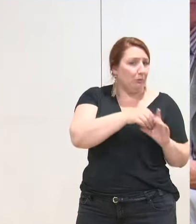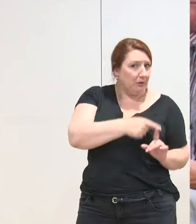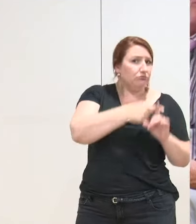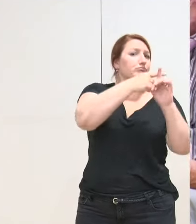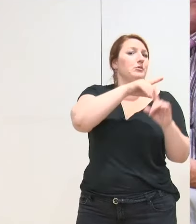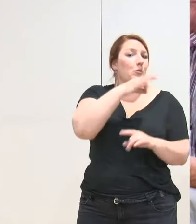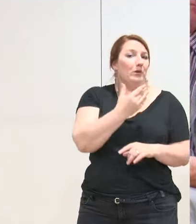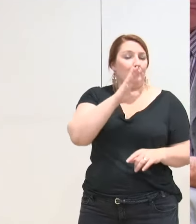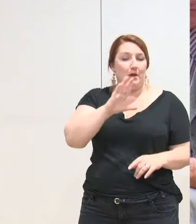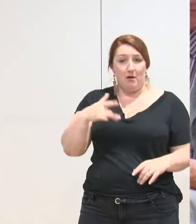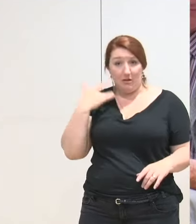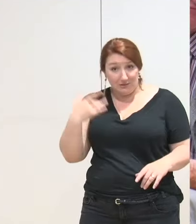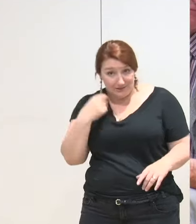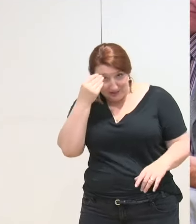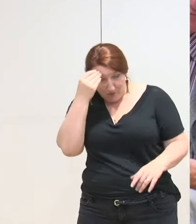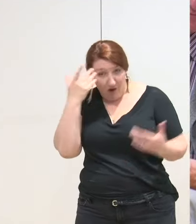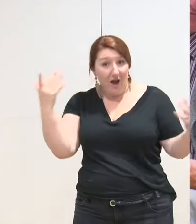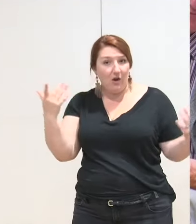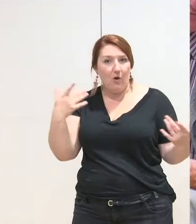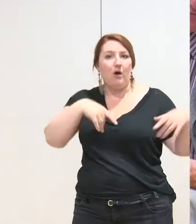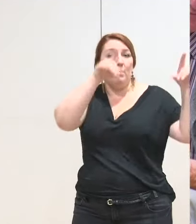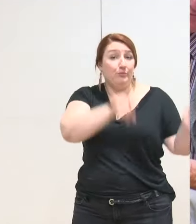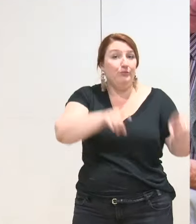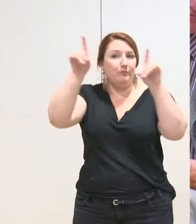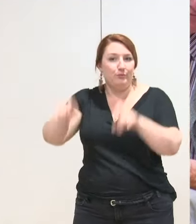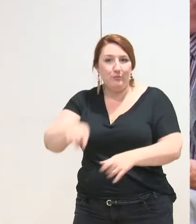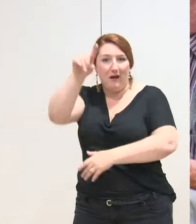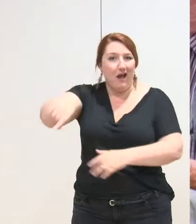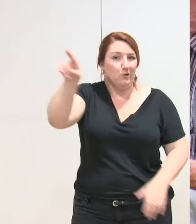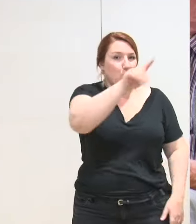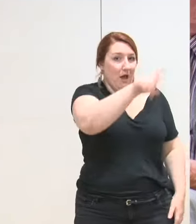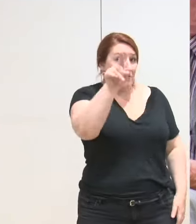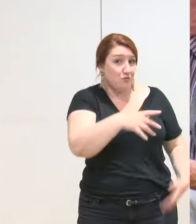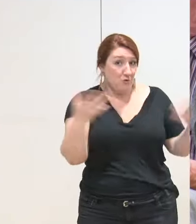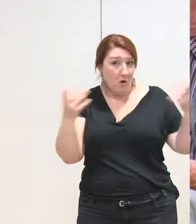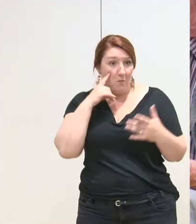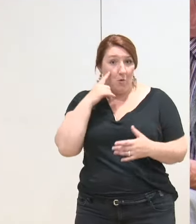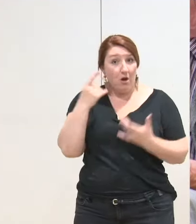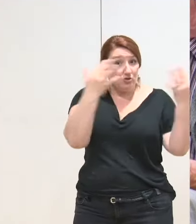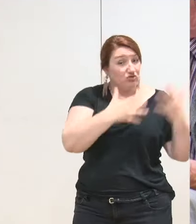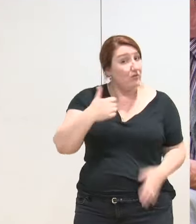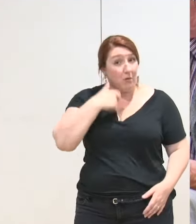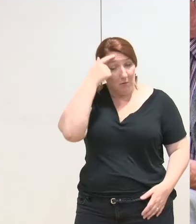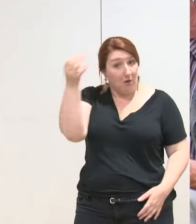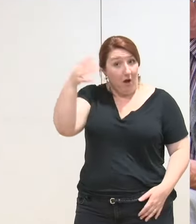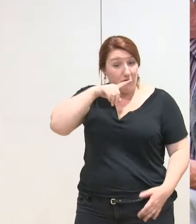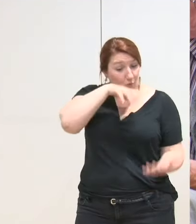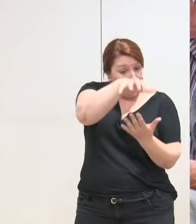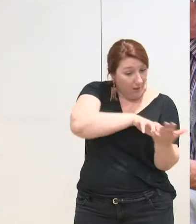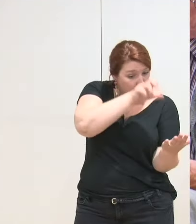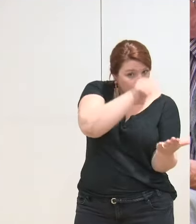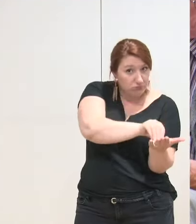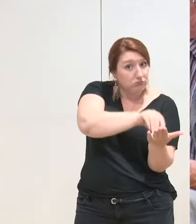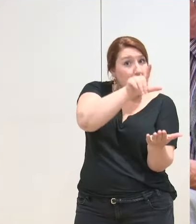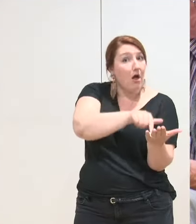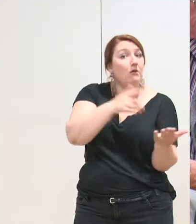intéressant de savoir quels sont les opération annulée de quoi il en est question ce n'est pas un chiffre que j'ai inventé il est dans le rapport qui nous a été